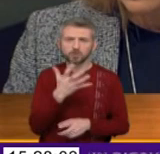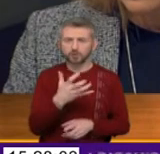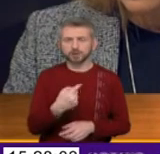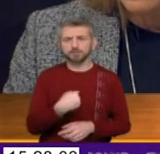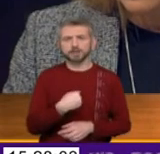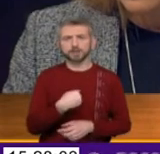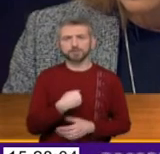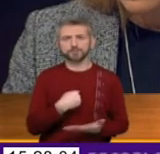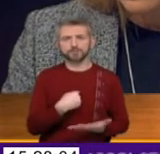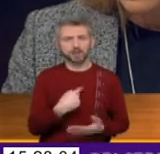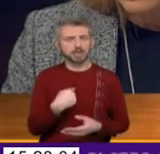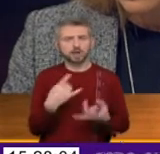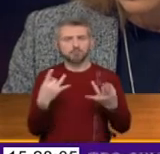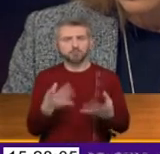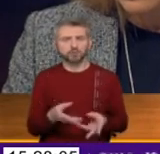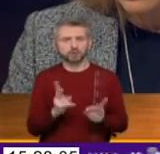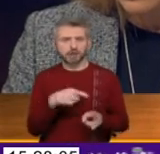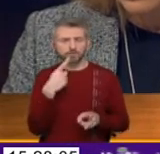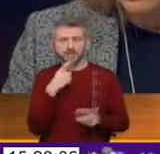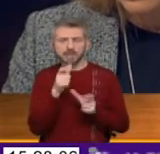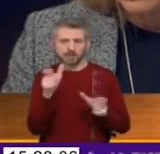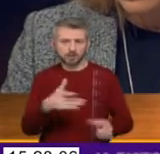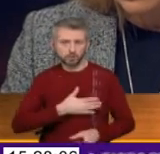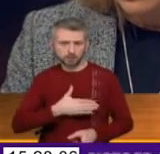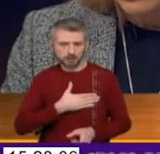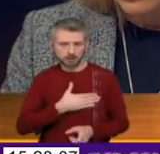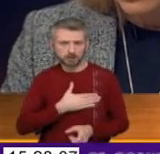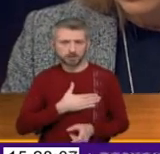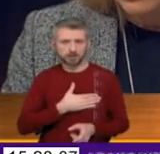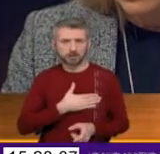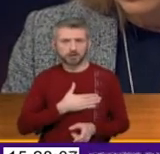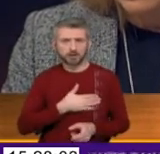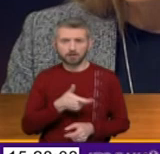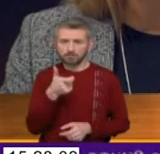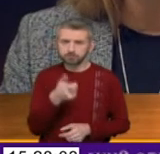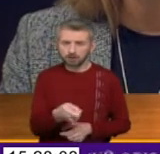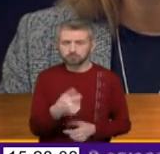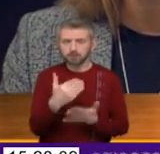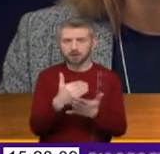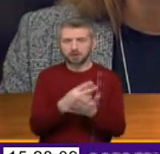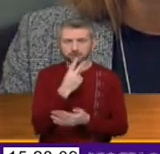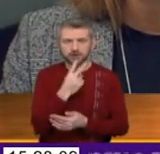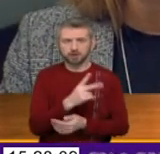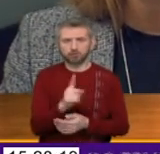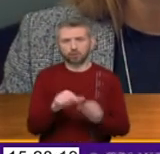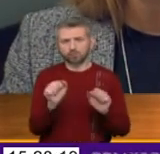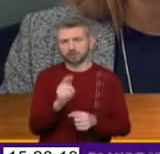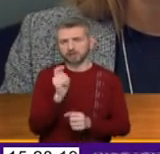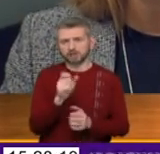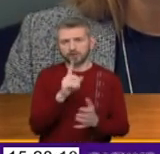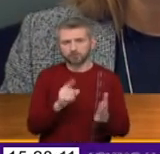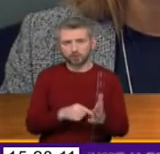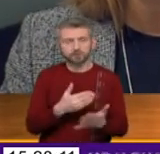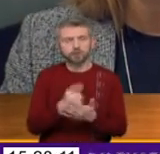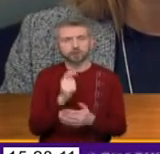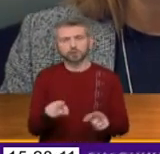мне... Я просто, как говорится, крик души, вот вкладывала на программу и смотрю, что можно задать вопрос. Вот